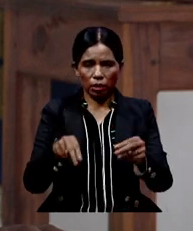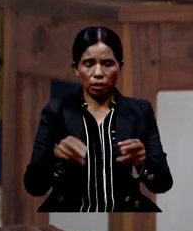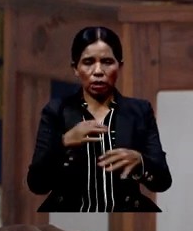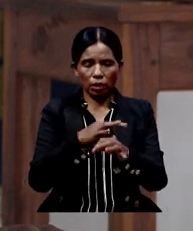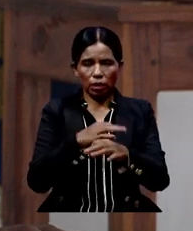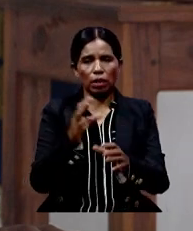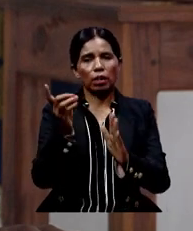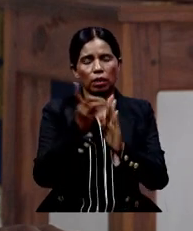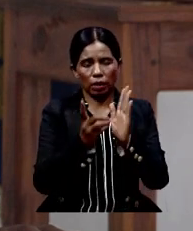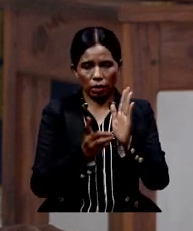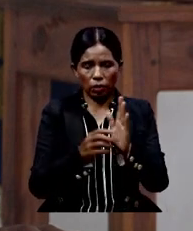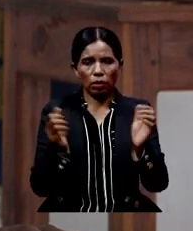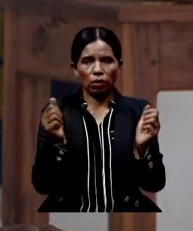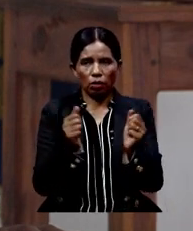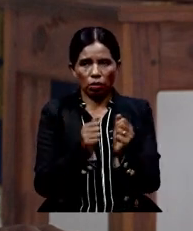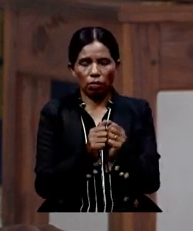dadus entre